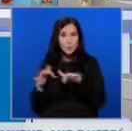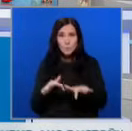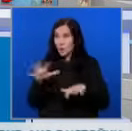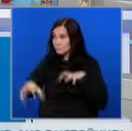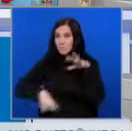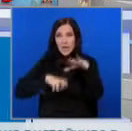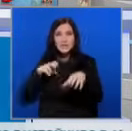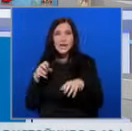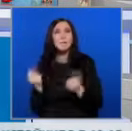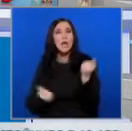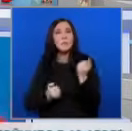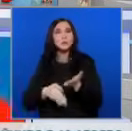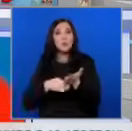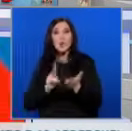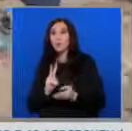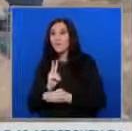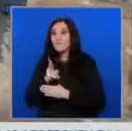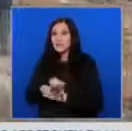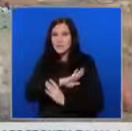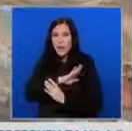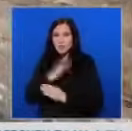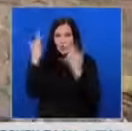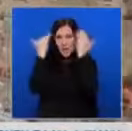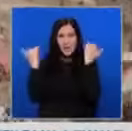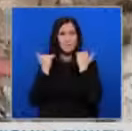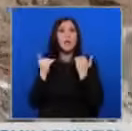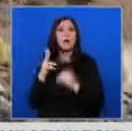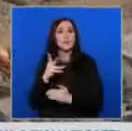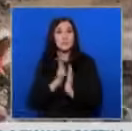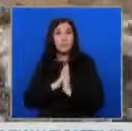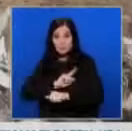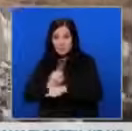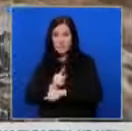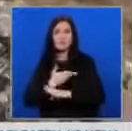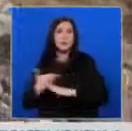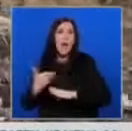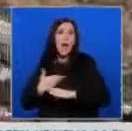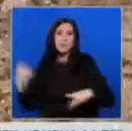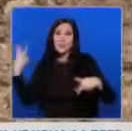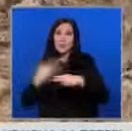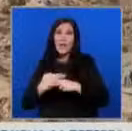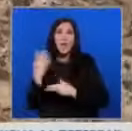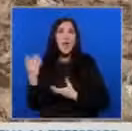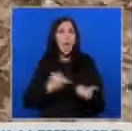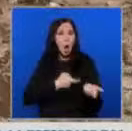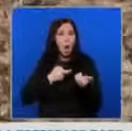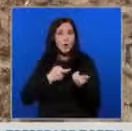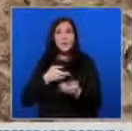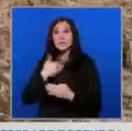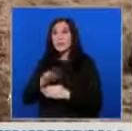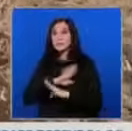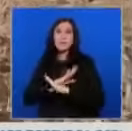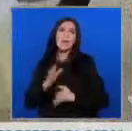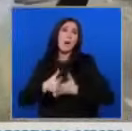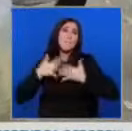които влязоха в Газа от Египет. Франция призова за незабавно и трайно прекратяване на огъня след смъртта на, цитирам, твърде